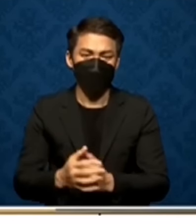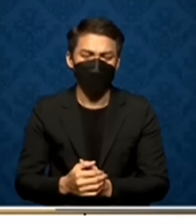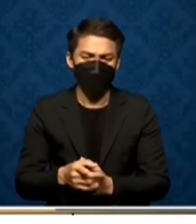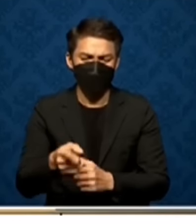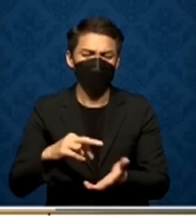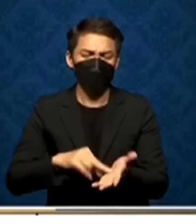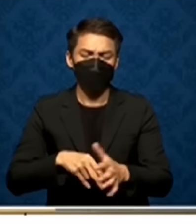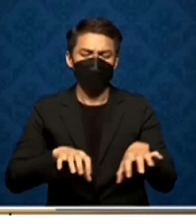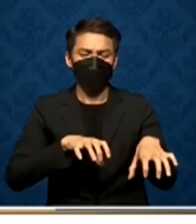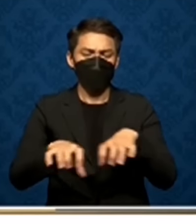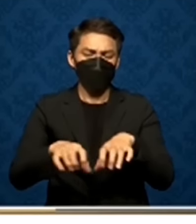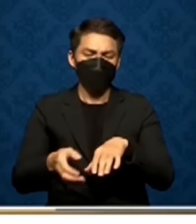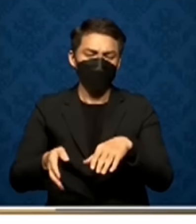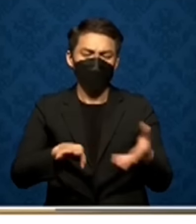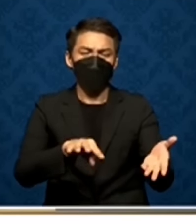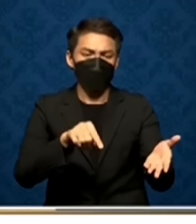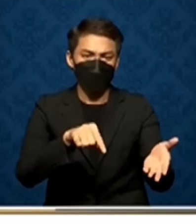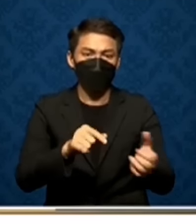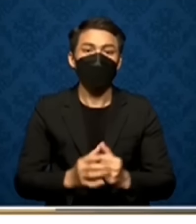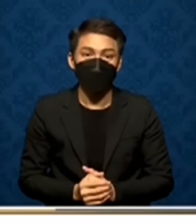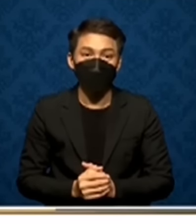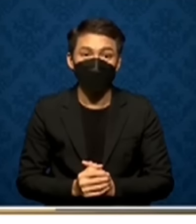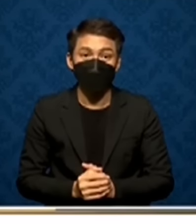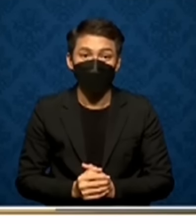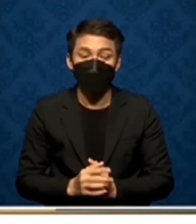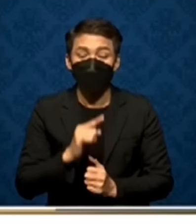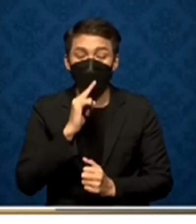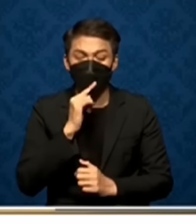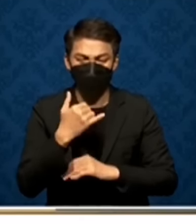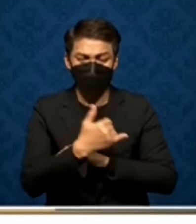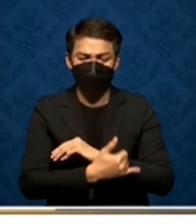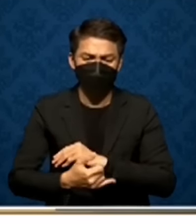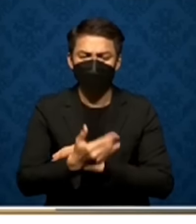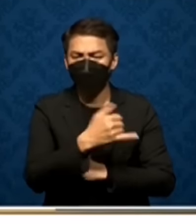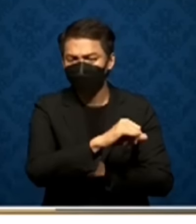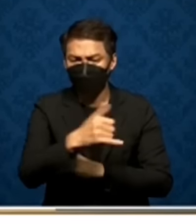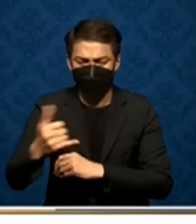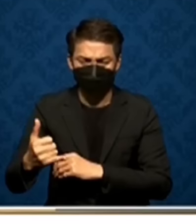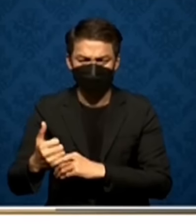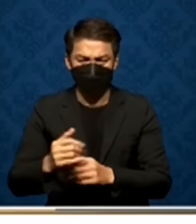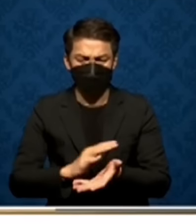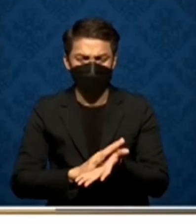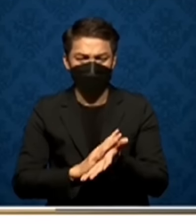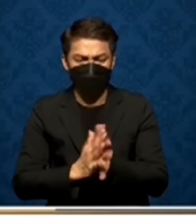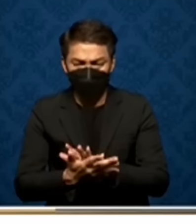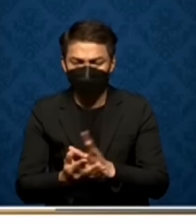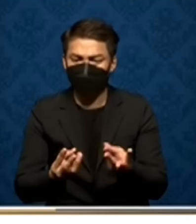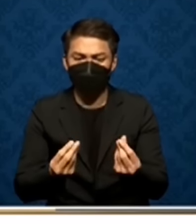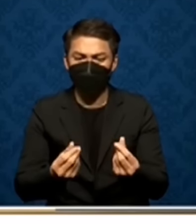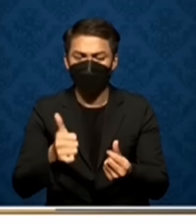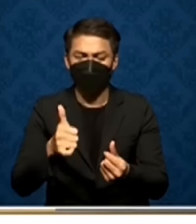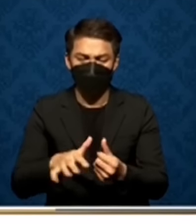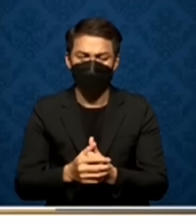สุดประเทศใดถ้าปฏิรูปที่ดินไม่ได้ประเทศนั้นอย่าหวังว่าประ